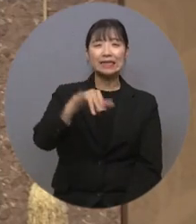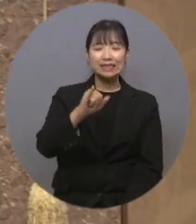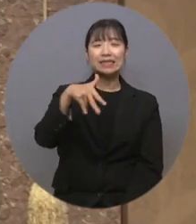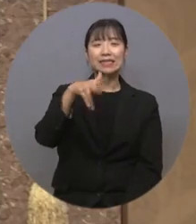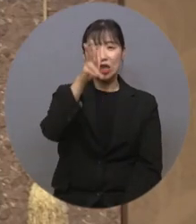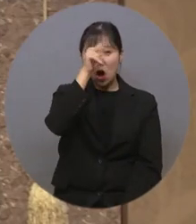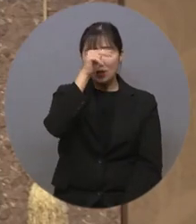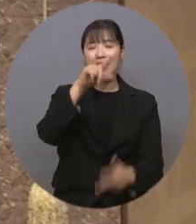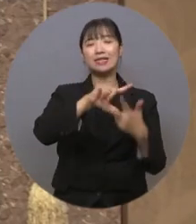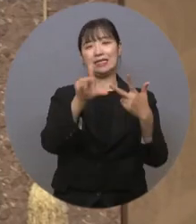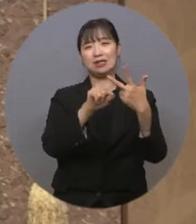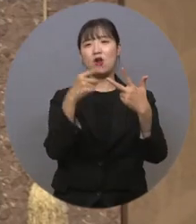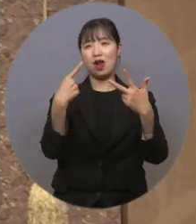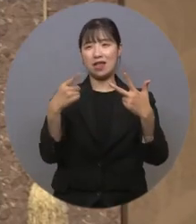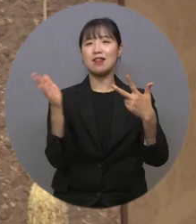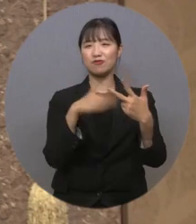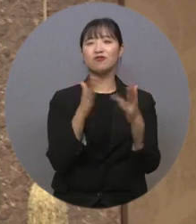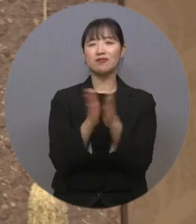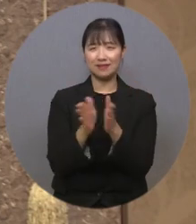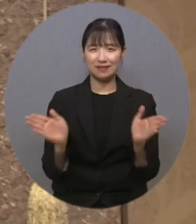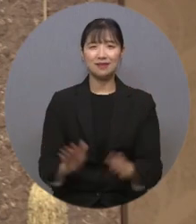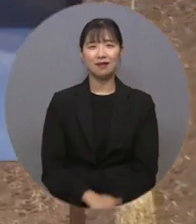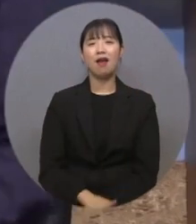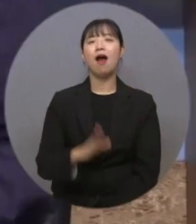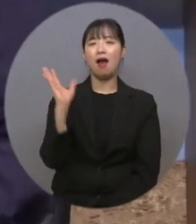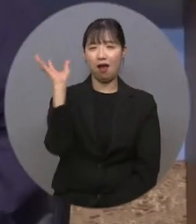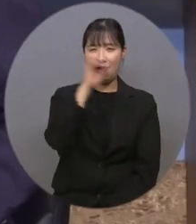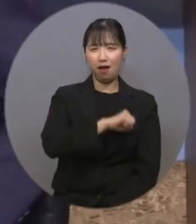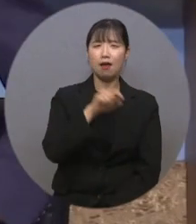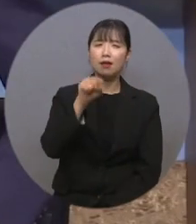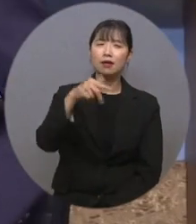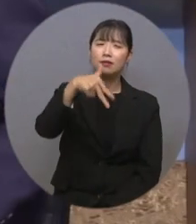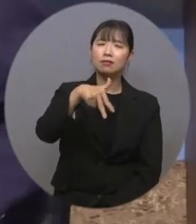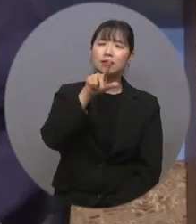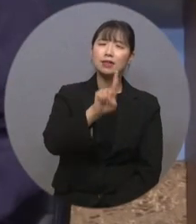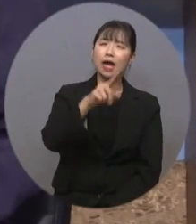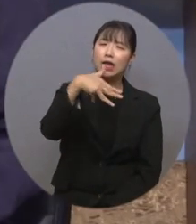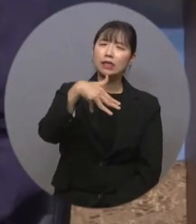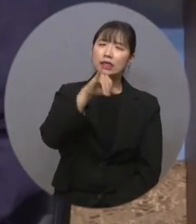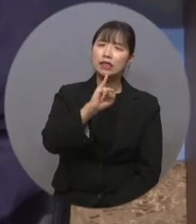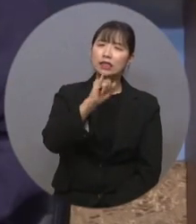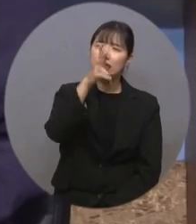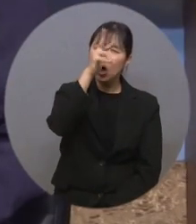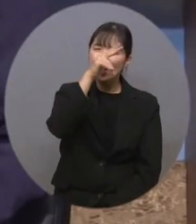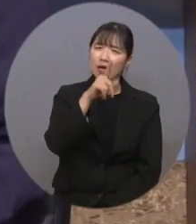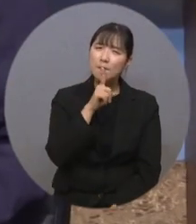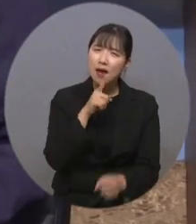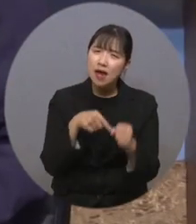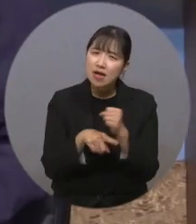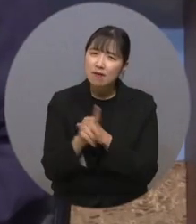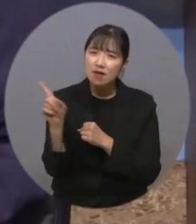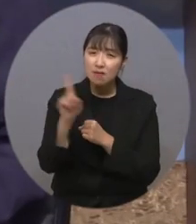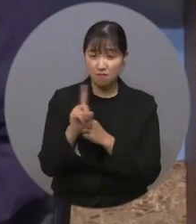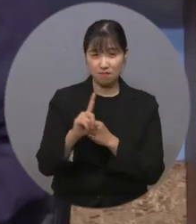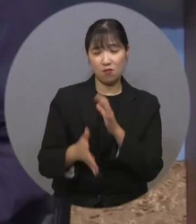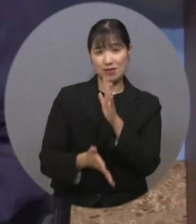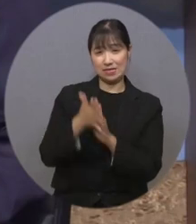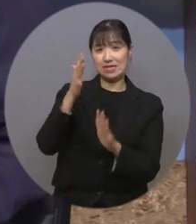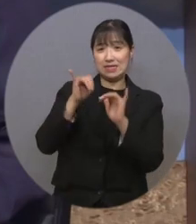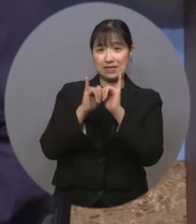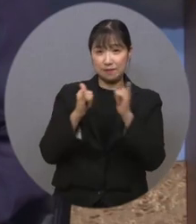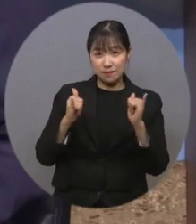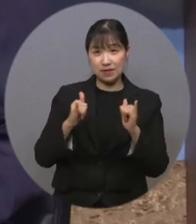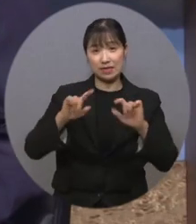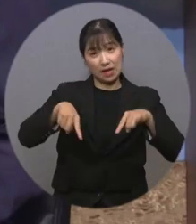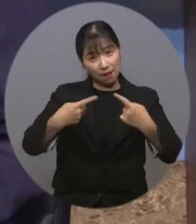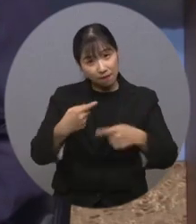이제 시행이 된 거죠. 아, 그렇군요. 예. 그러면 이 자치경찰이라는 것은 좀 시민분들이 나서서 할 수 있는